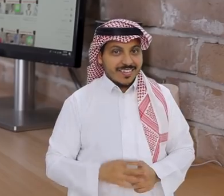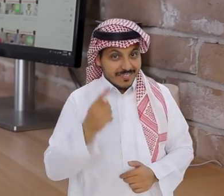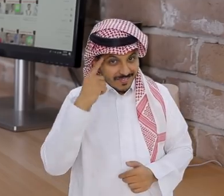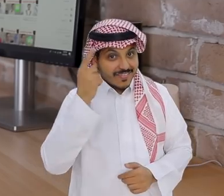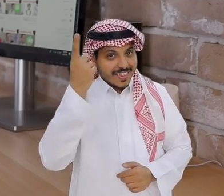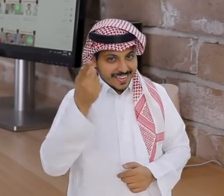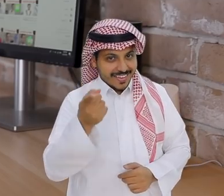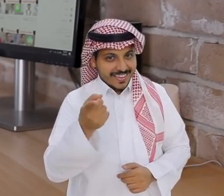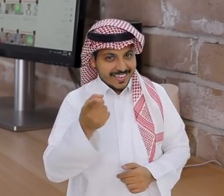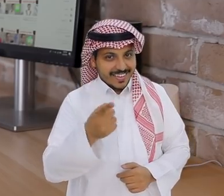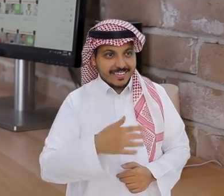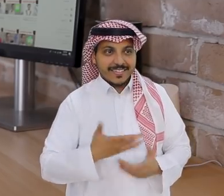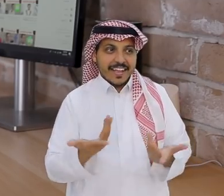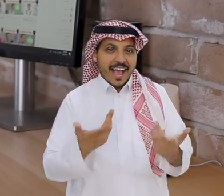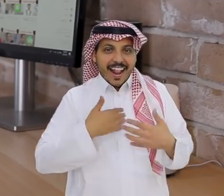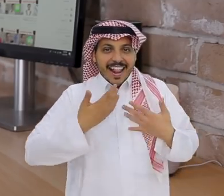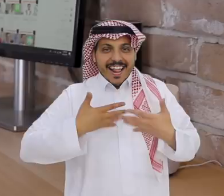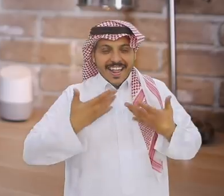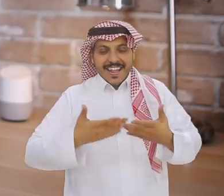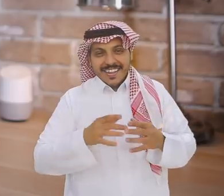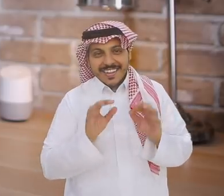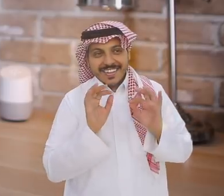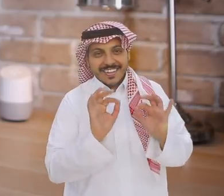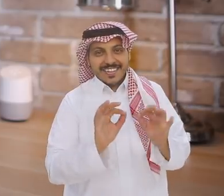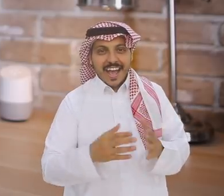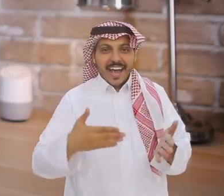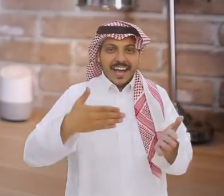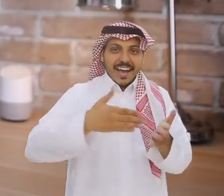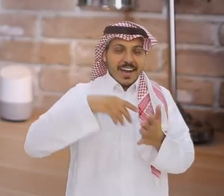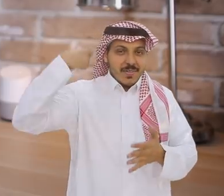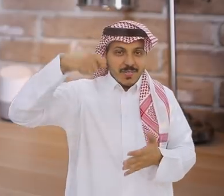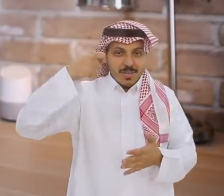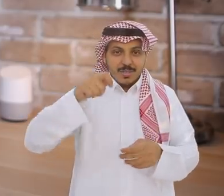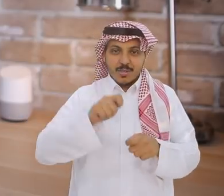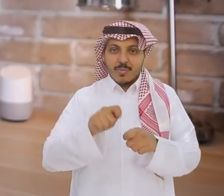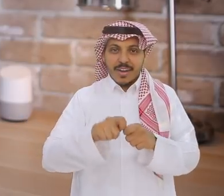فاكر؟ ليش قلت فاكر؟ مدري ليش فاكر. ونهاية الحلقة كل حلقة